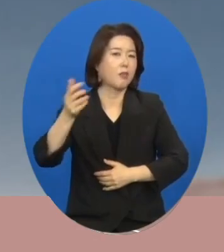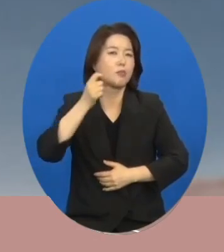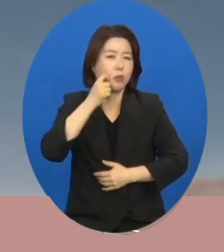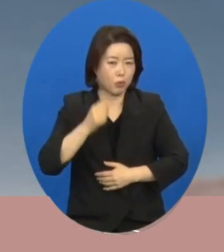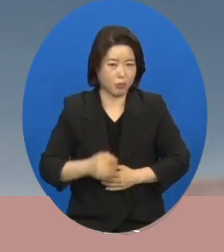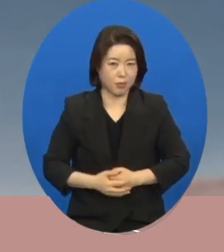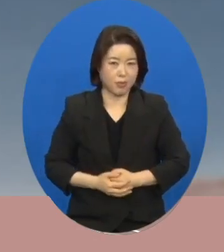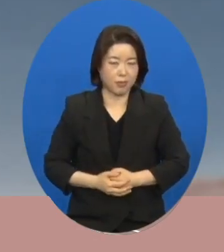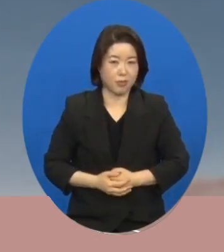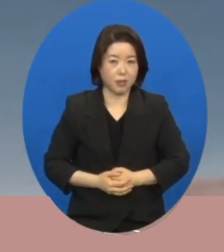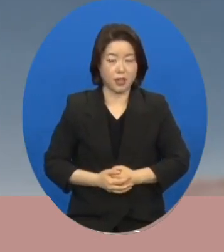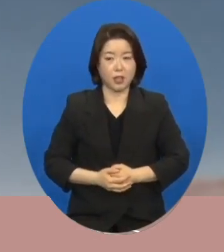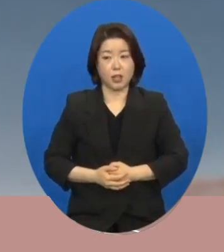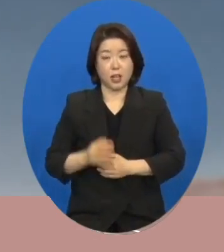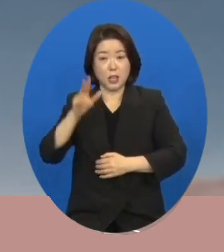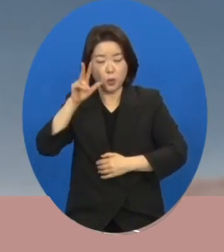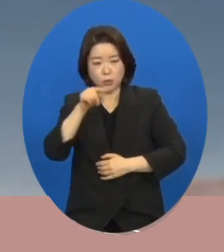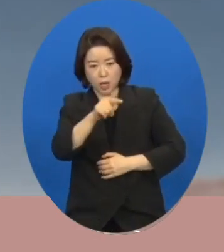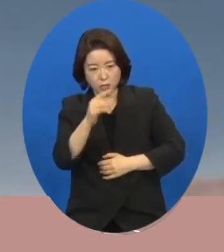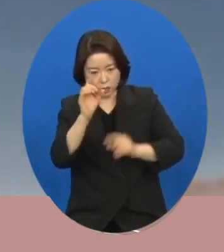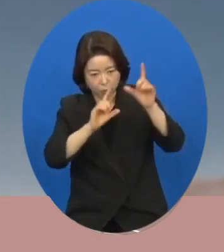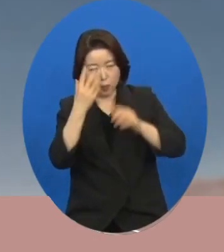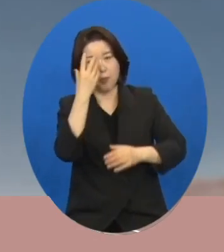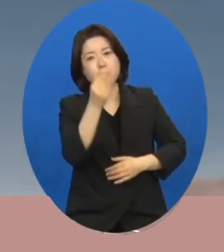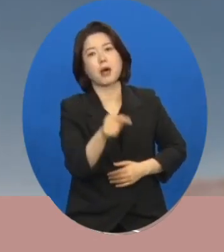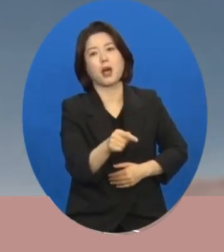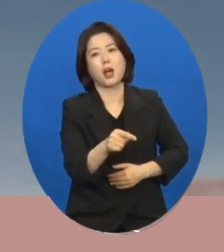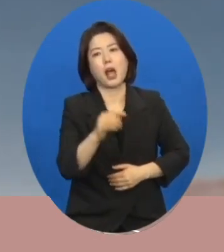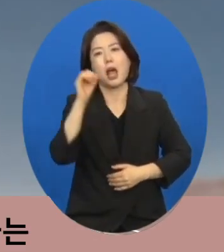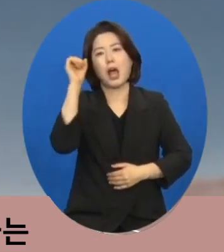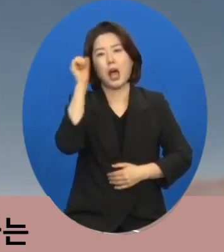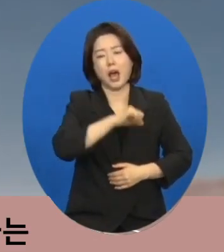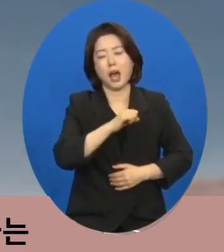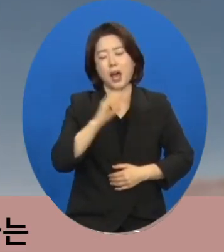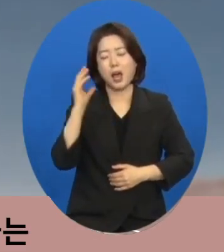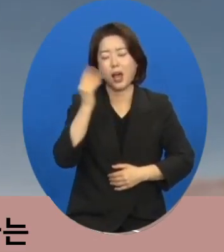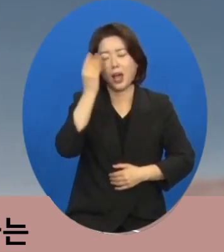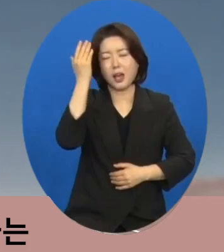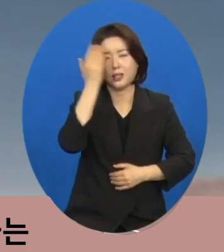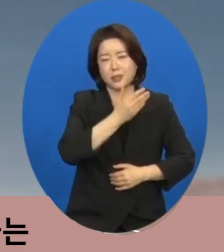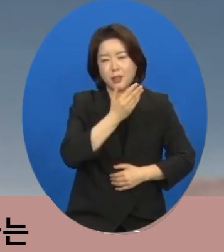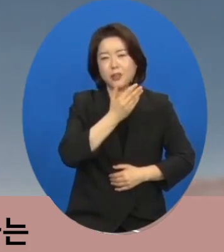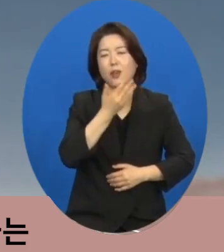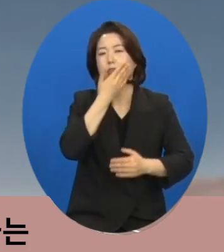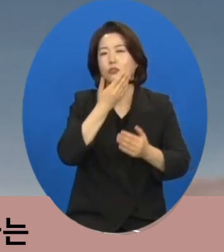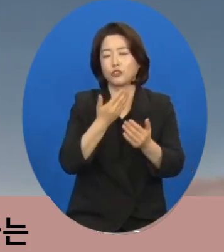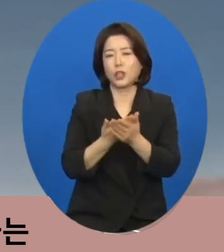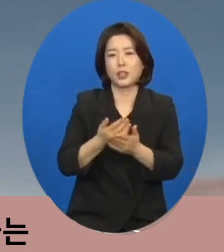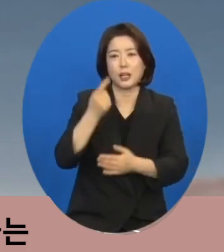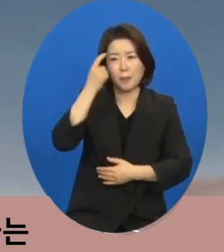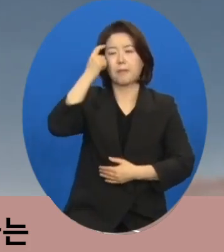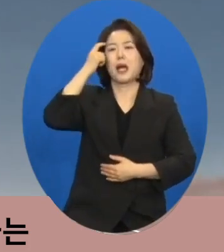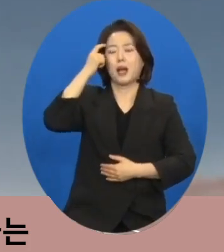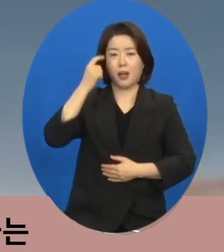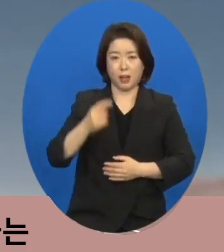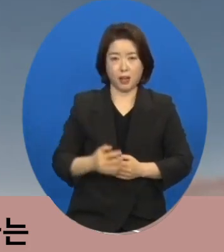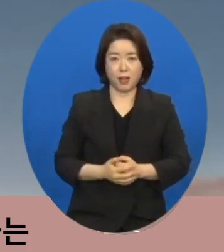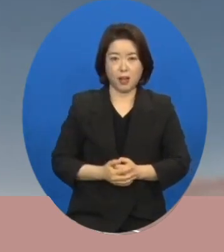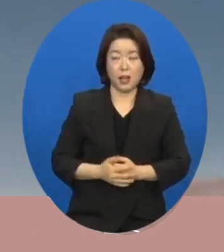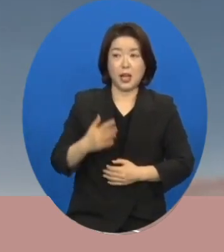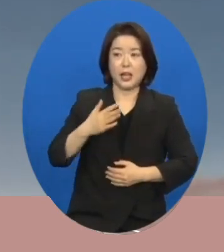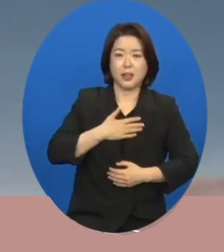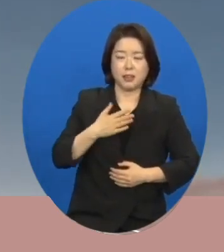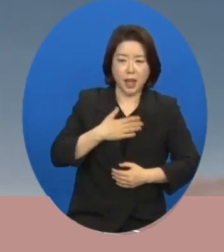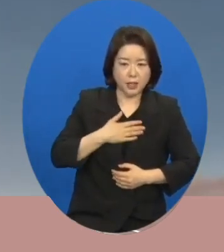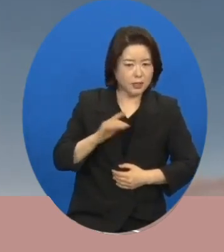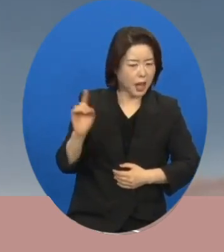성결이구나 오로지 하나님이 귀한 일을 하신 것이고 통로가 되더라도 그분이 아니면 난 아무것도 아니라고